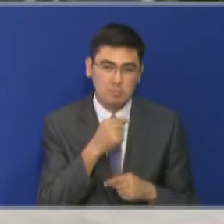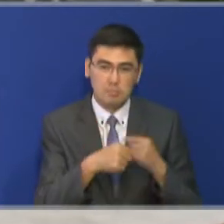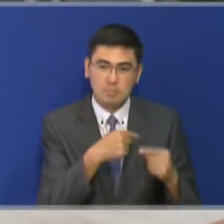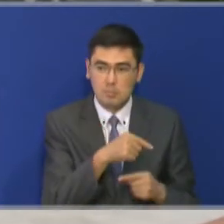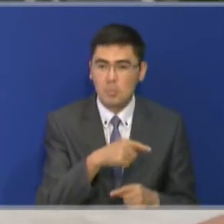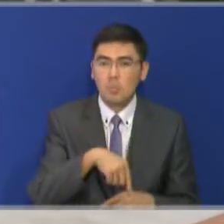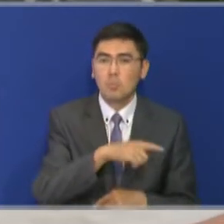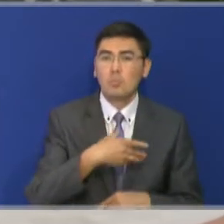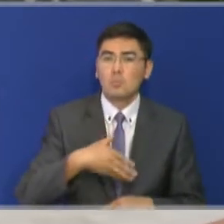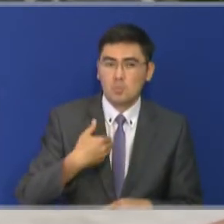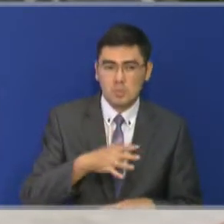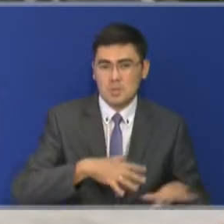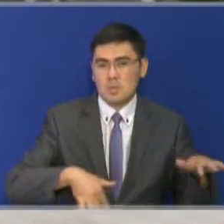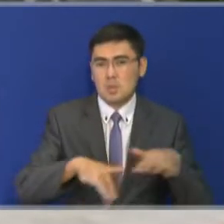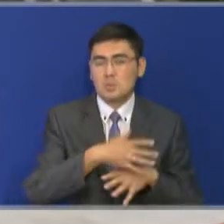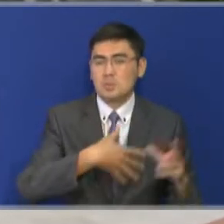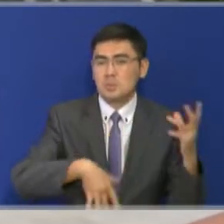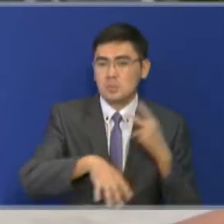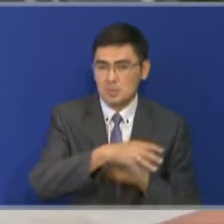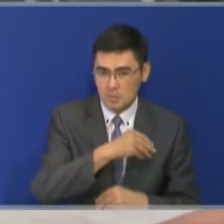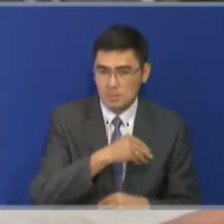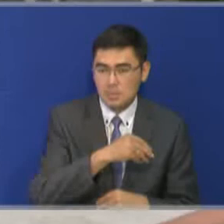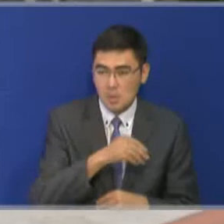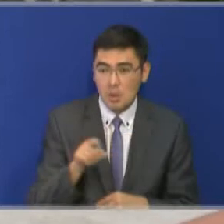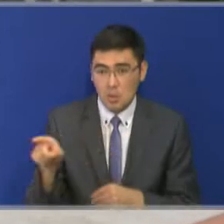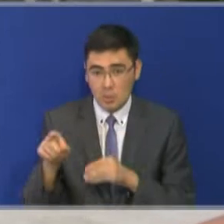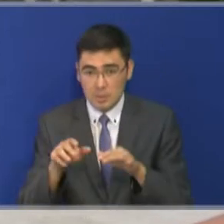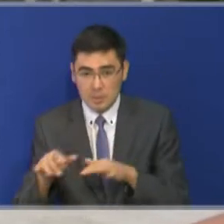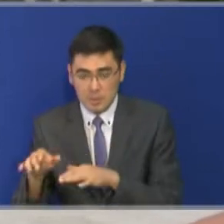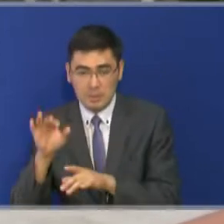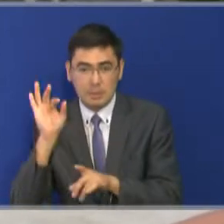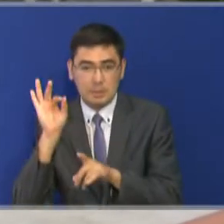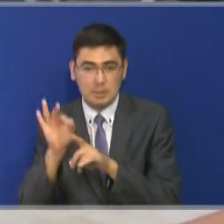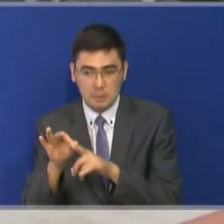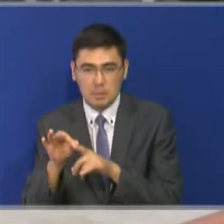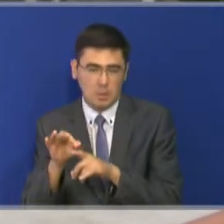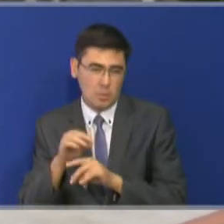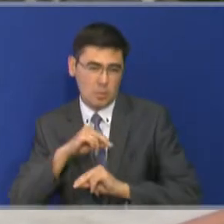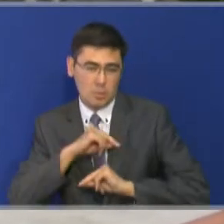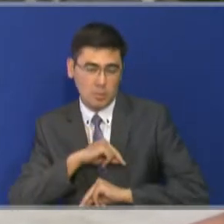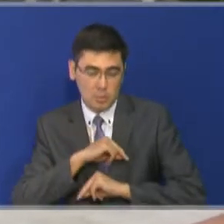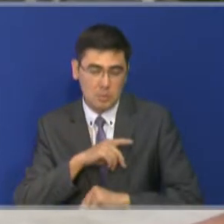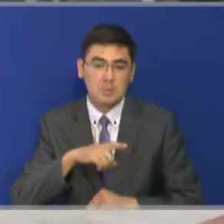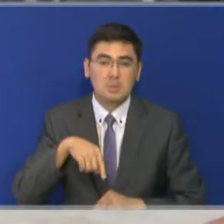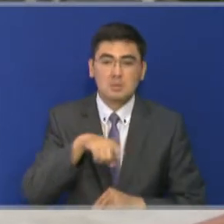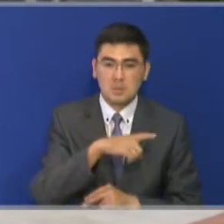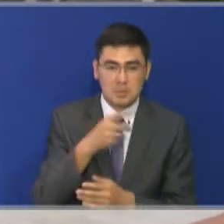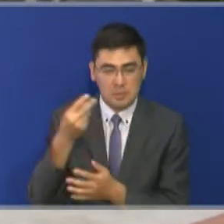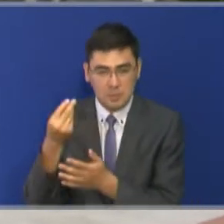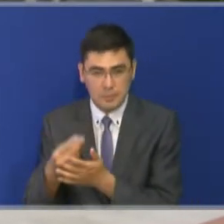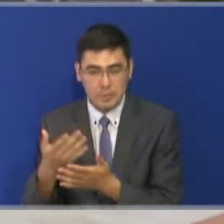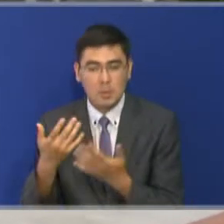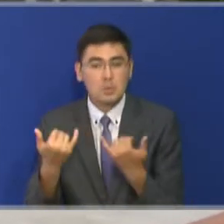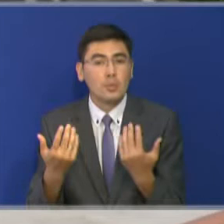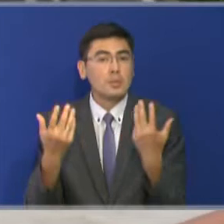но и всех народов, проживающих в Казахстане. Поэтому его вклад в дело народов мира неоспорим. Сегодняшний день – это национальный праздник. Это